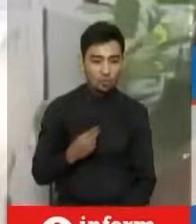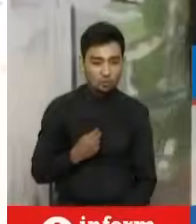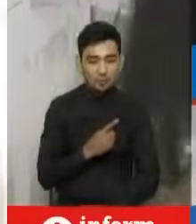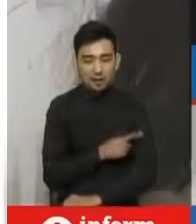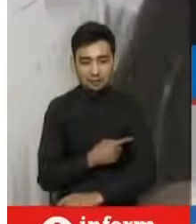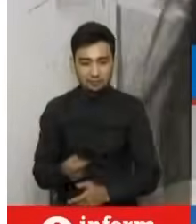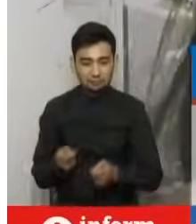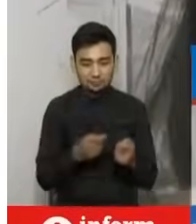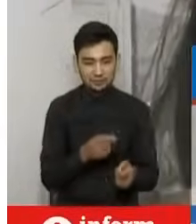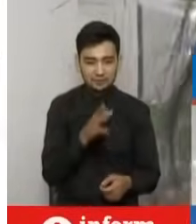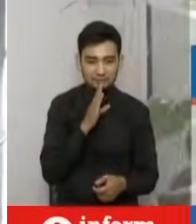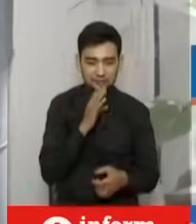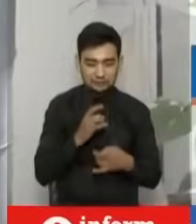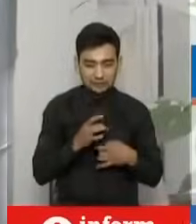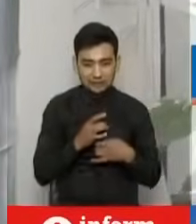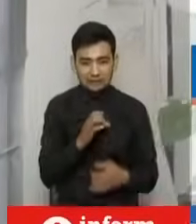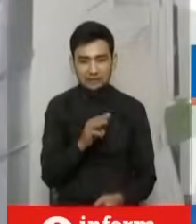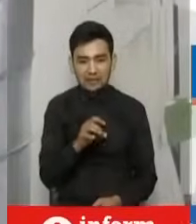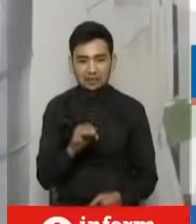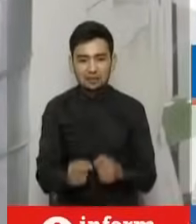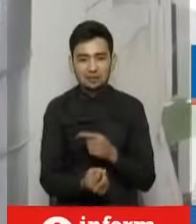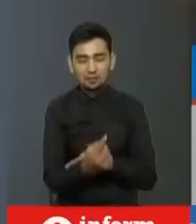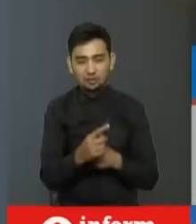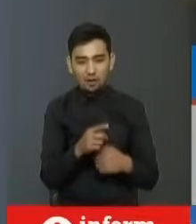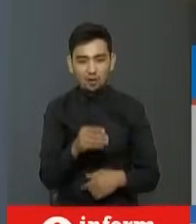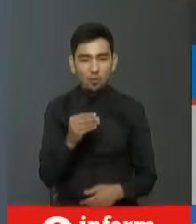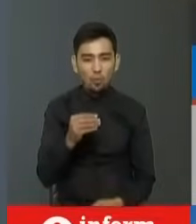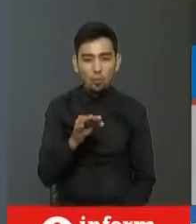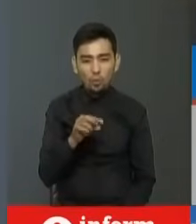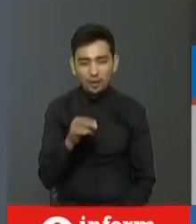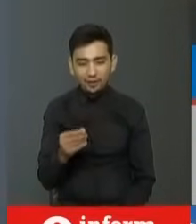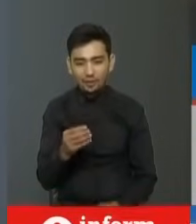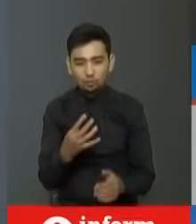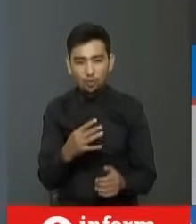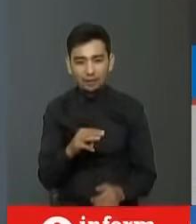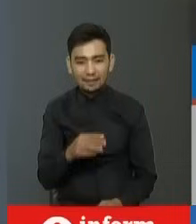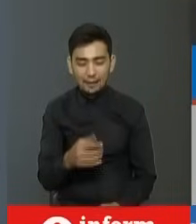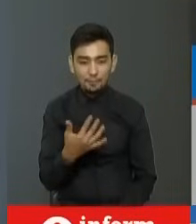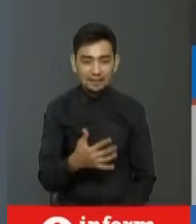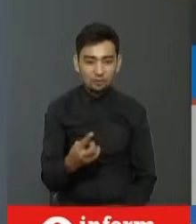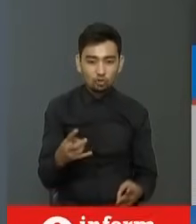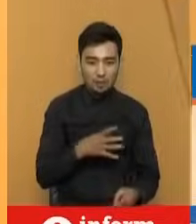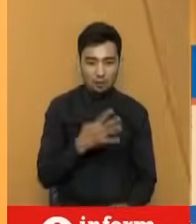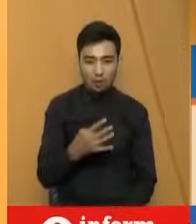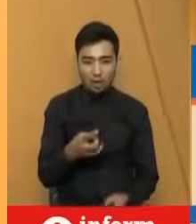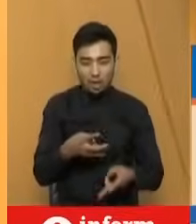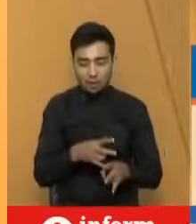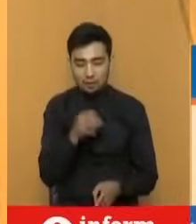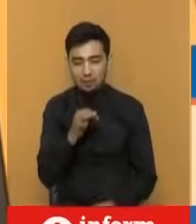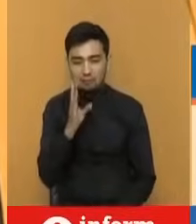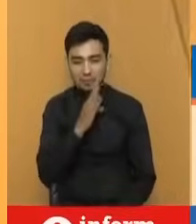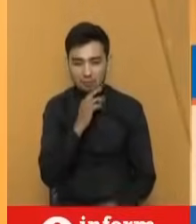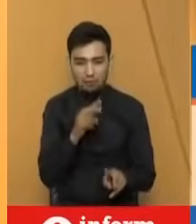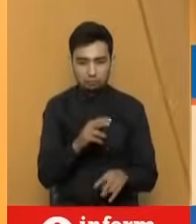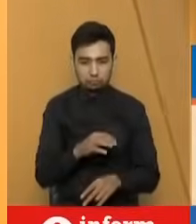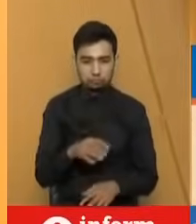поликлинику. Девочка испытала стресс после поездки в автобусе. На карте «Онай» у нее оказалось 40 тенге вместо 50. По словам мамы, контролер